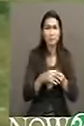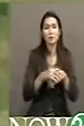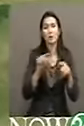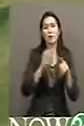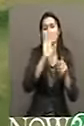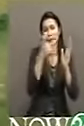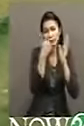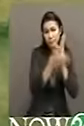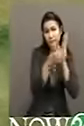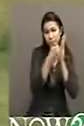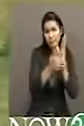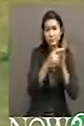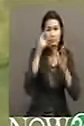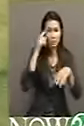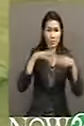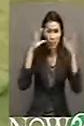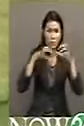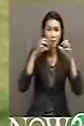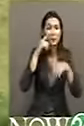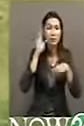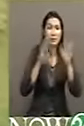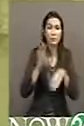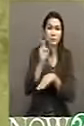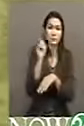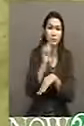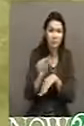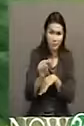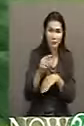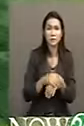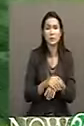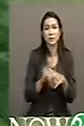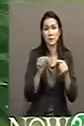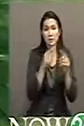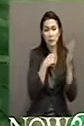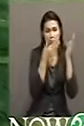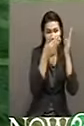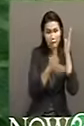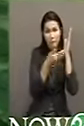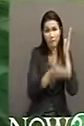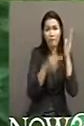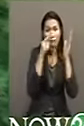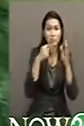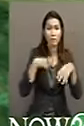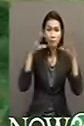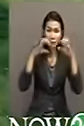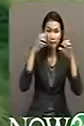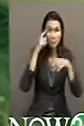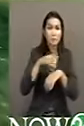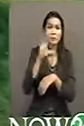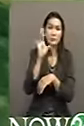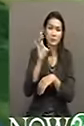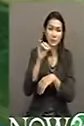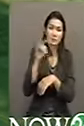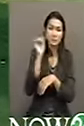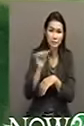าคตะวันออกเฉียงเหนือมีเมฆเป็นส่วนมากโดยมีฝนฟ้าคะนองร้อยละ40ของพื้นที่ภาคตะวันออกมีเมฆเป็นส่วนมากกับมีฝนฟ้าคะนองร้อยละ70ของ